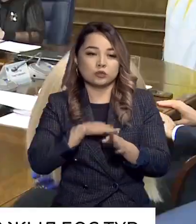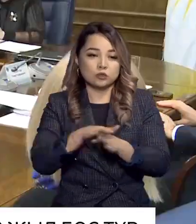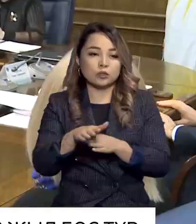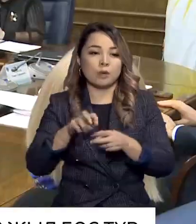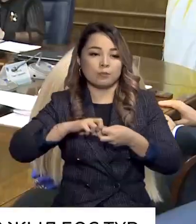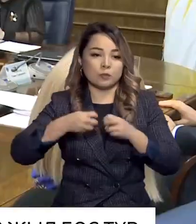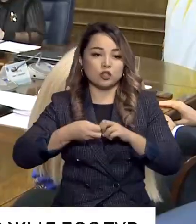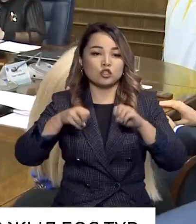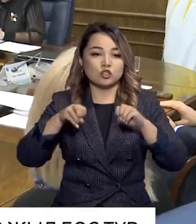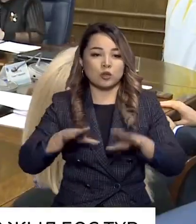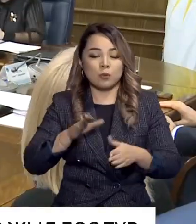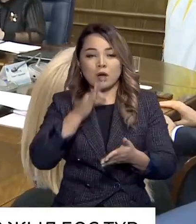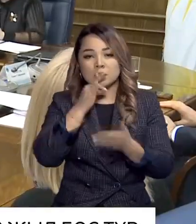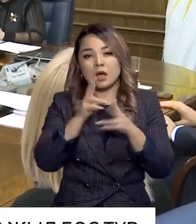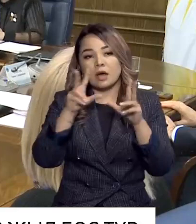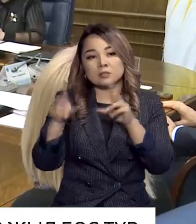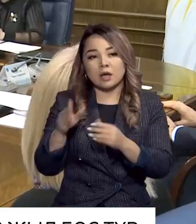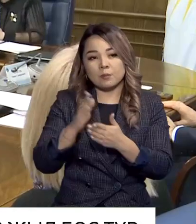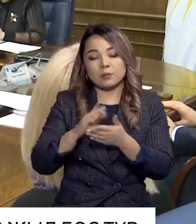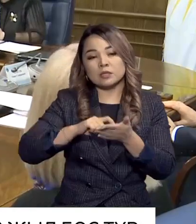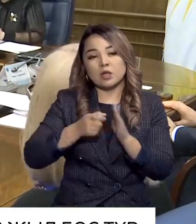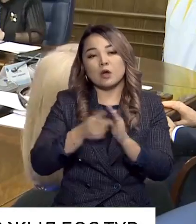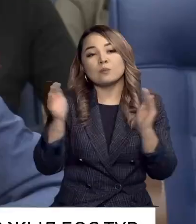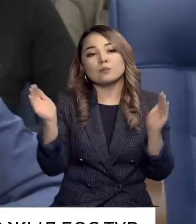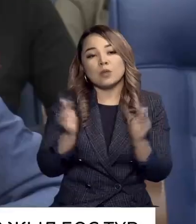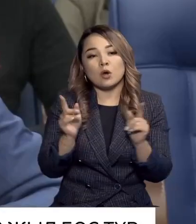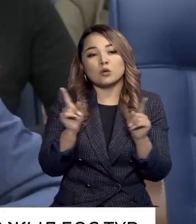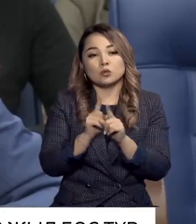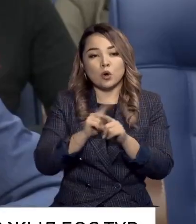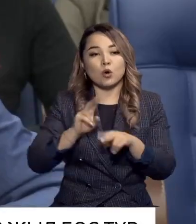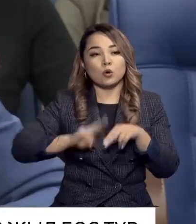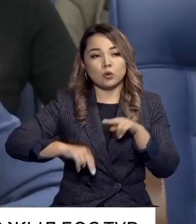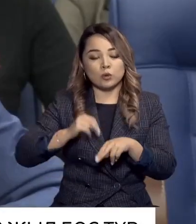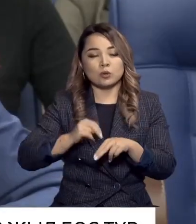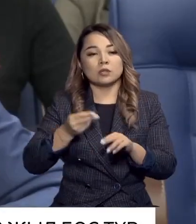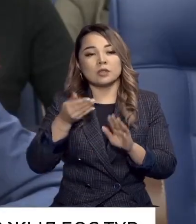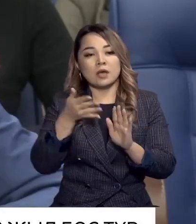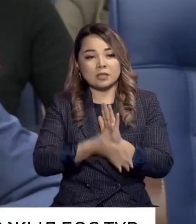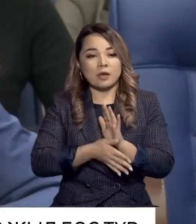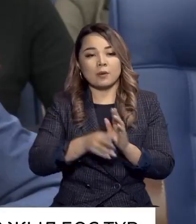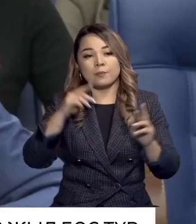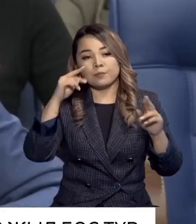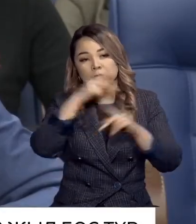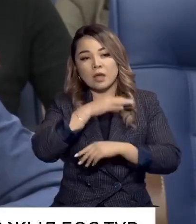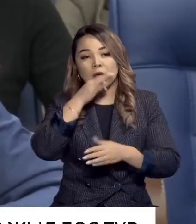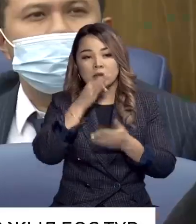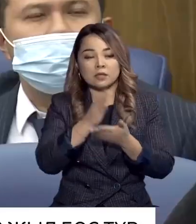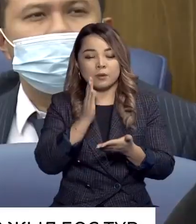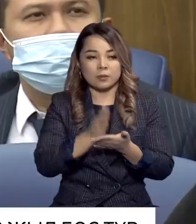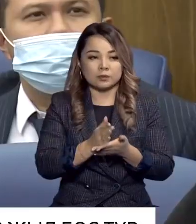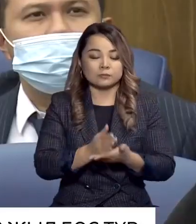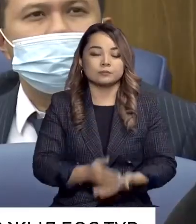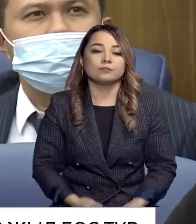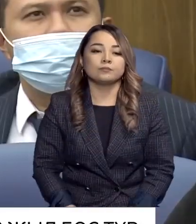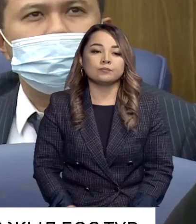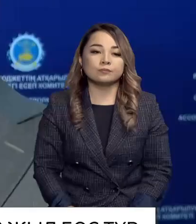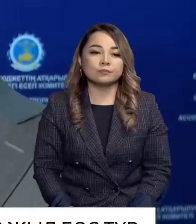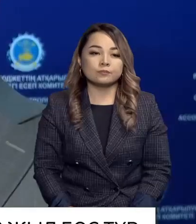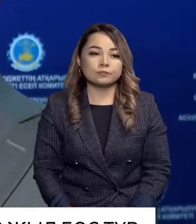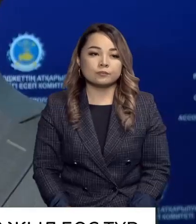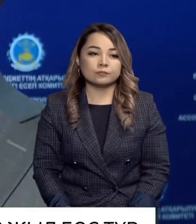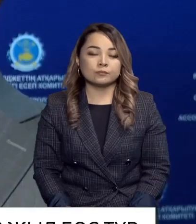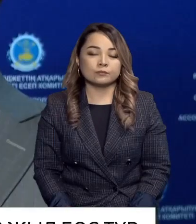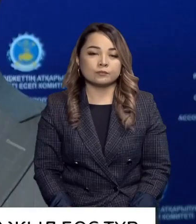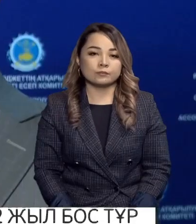Ал көп балалы отбасыға кішкентай пәтер сатып алу құрылыс бөлімі тарапынан жіберілген қателік екенін мойындады. Жоспарлаған